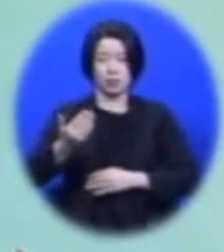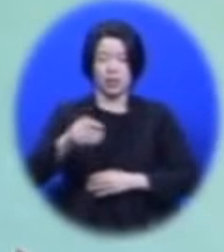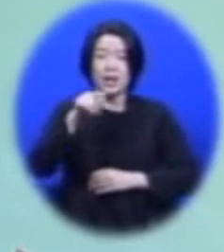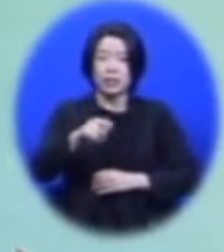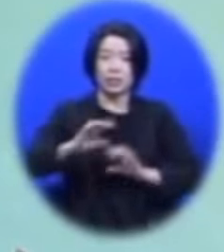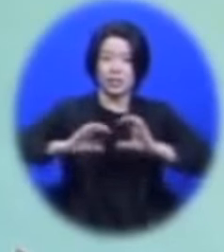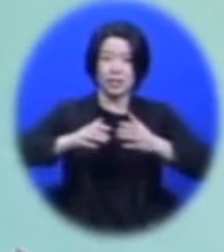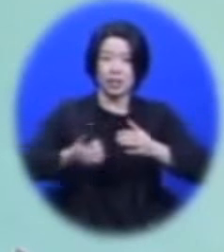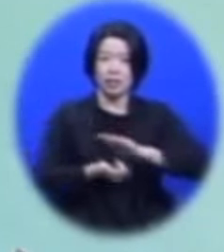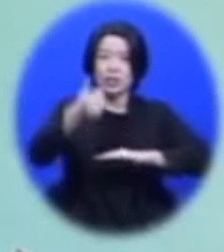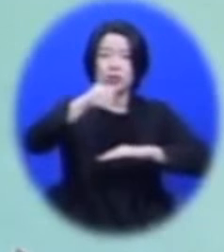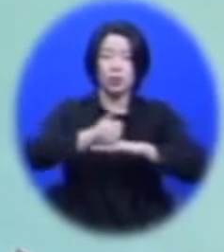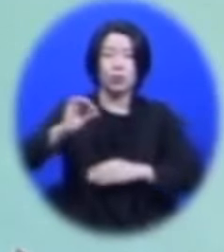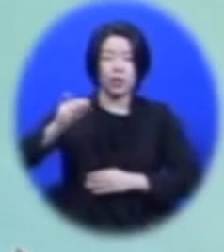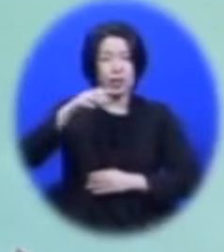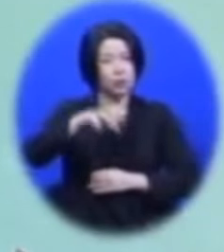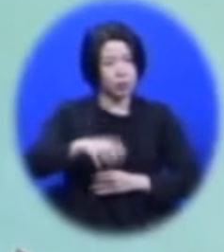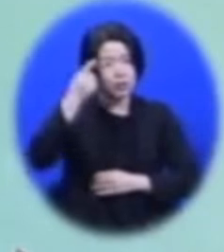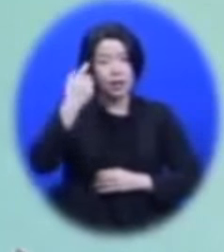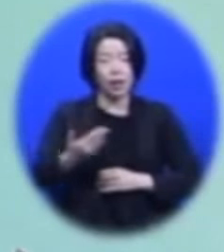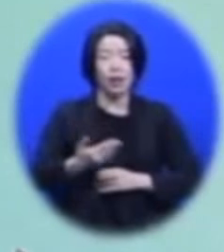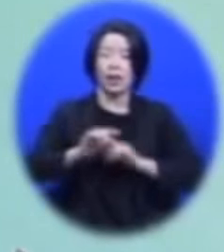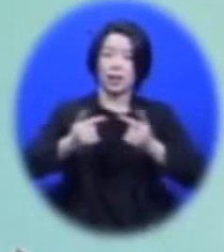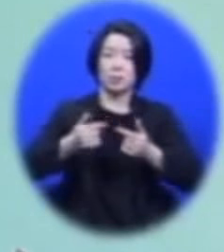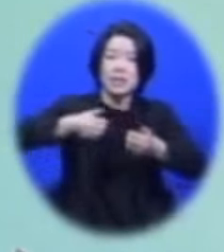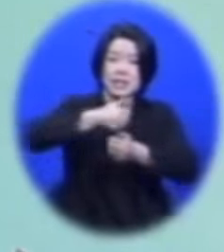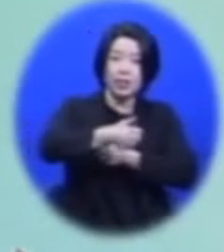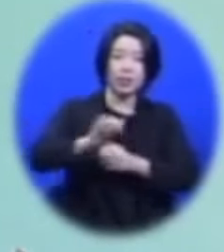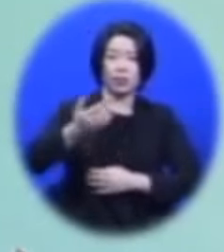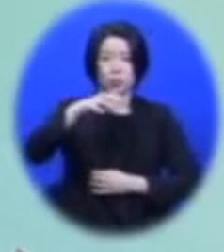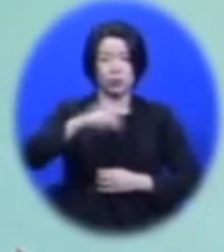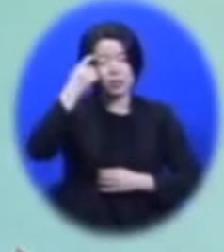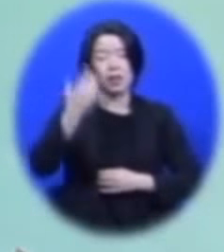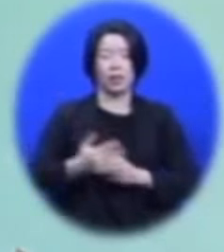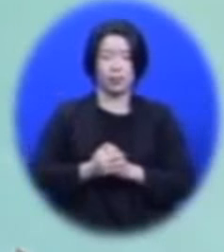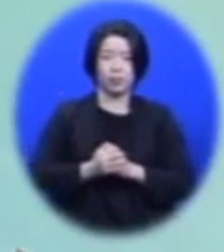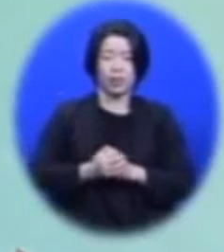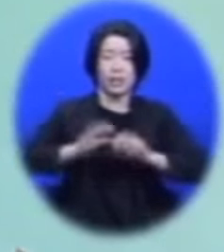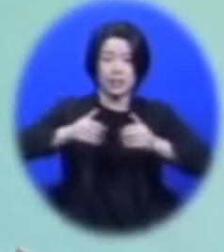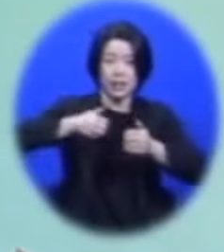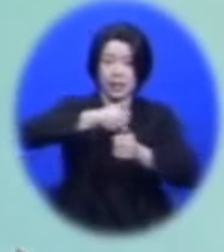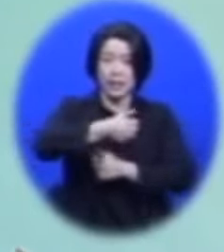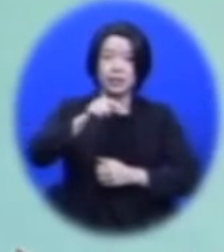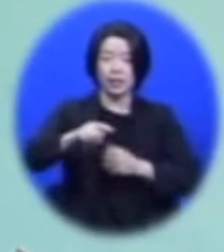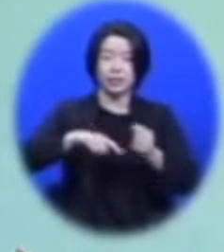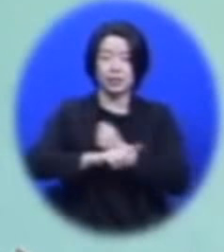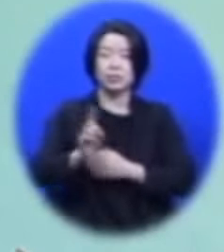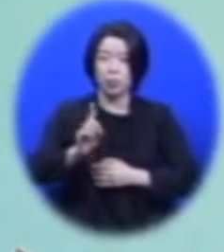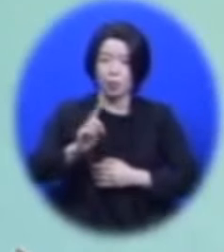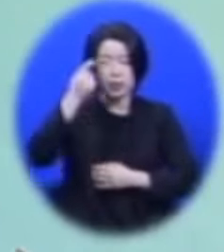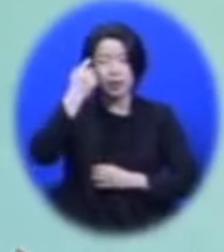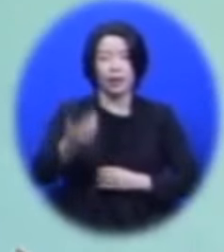세상은 성공해야 되는 곳이냐 이겨야 되는 곳이냐 하는 거죠. 세상을 이긴다는 것은 어떤 의미가 있는